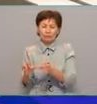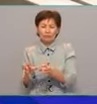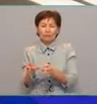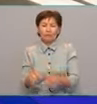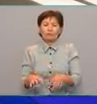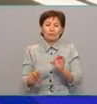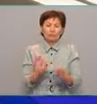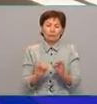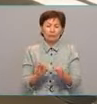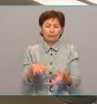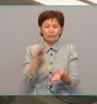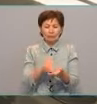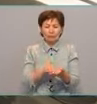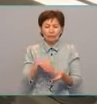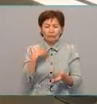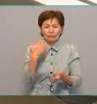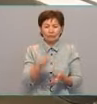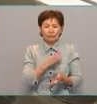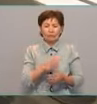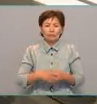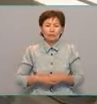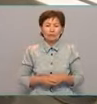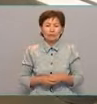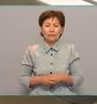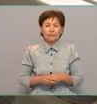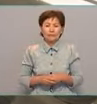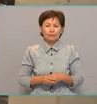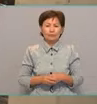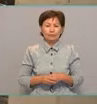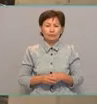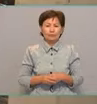Кенжехан Дүйсенбі, Талғат Елубеков, Әлем Әлік, Гүлмаржан Молдадос, жаңалықтар.